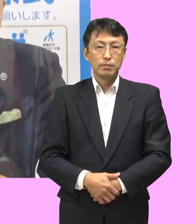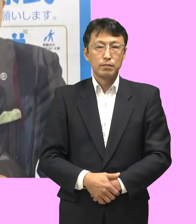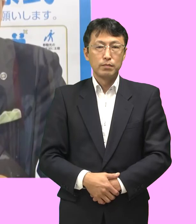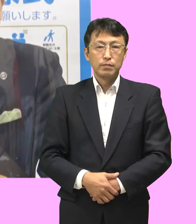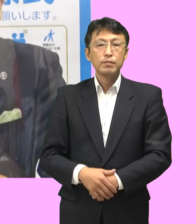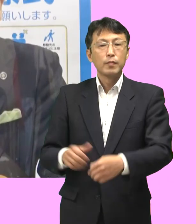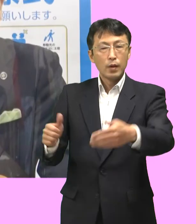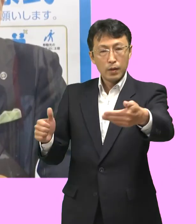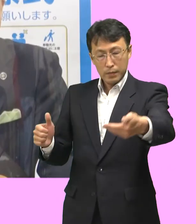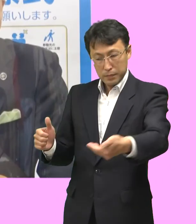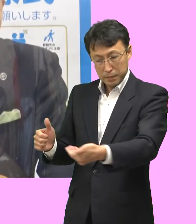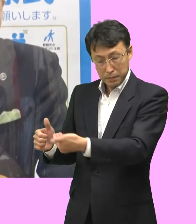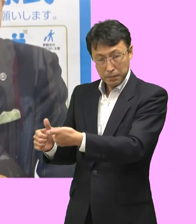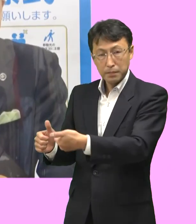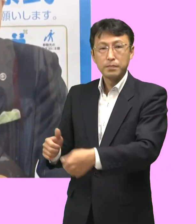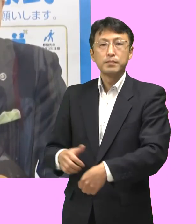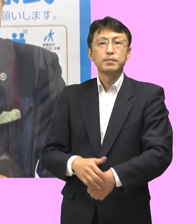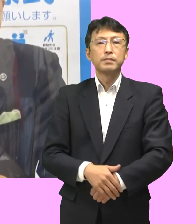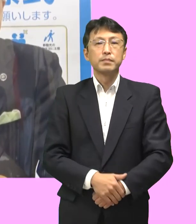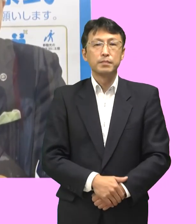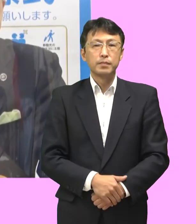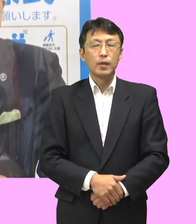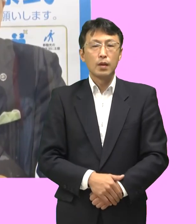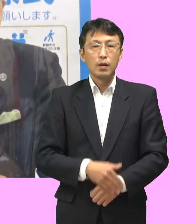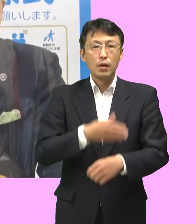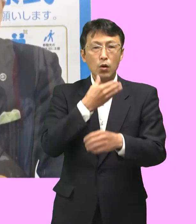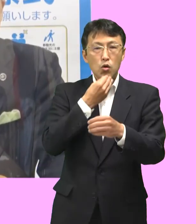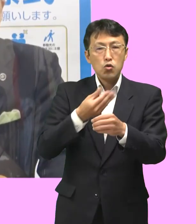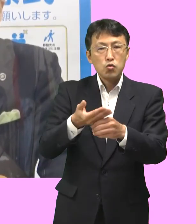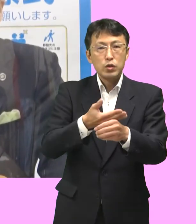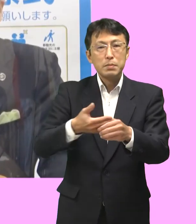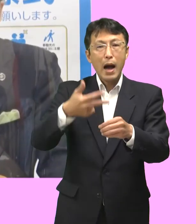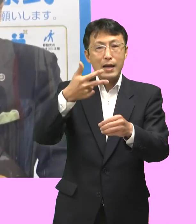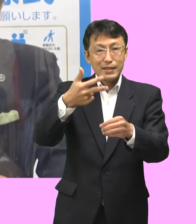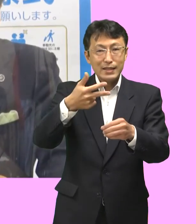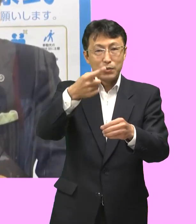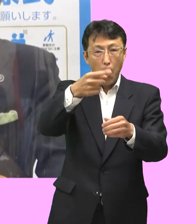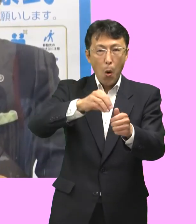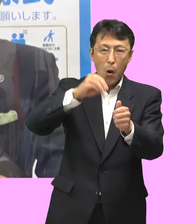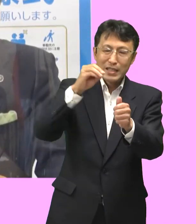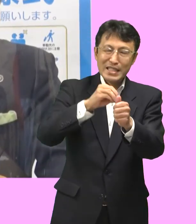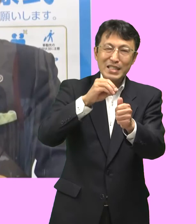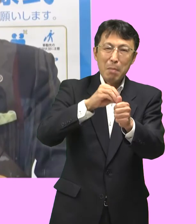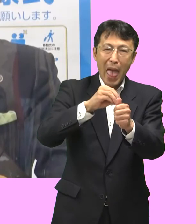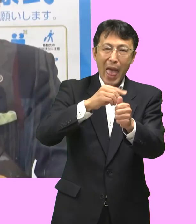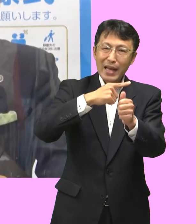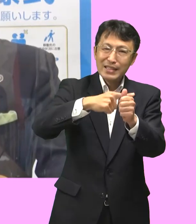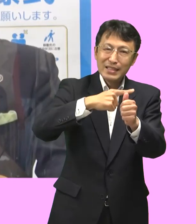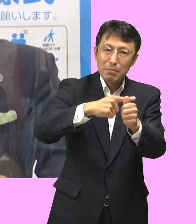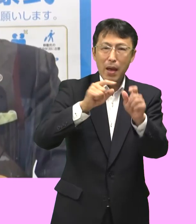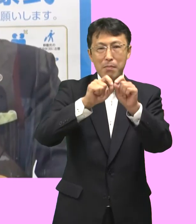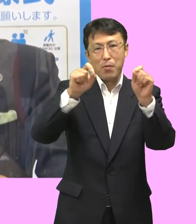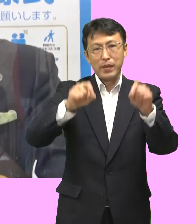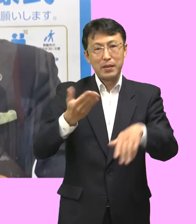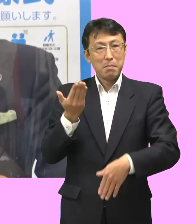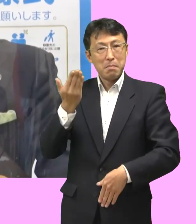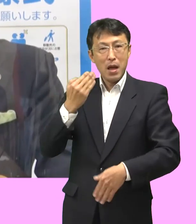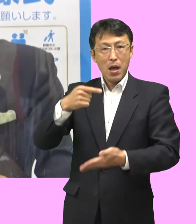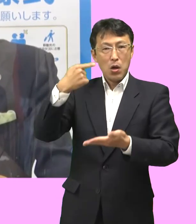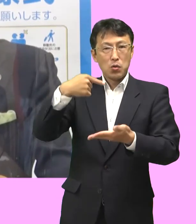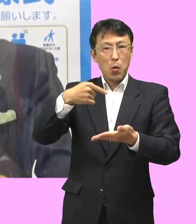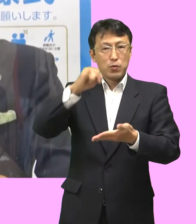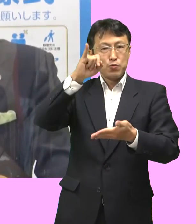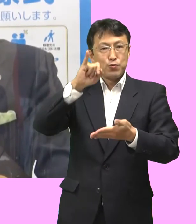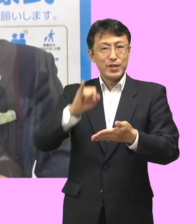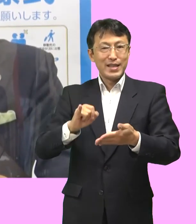い。読売新聞の石田です。はい。どうも、福島市のいじめの関係でお伺いしたいと思います。先週金曜日に教育委員会の方で、第三